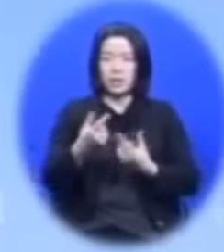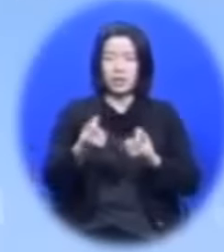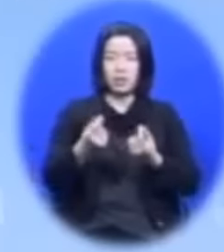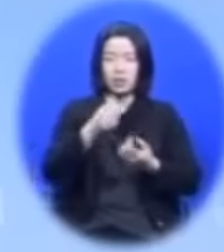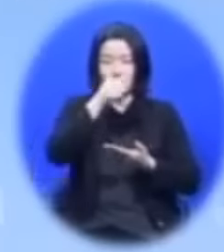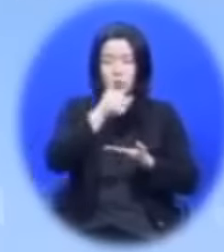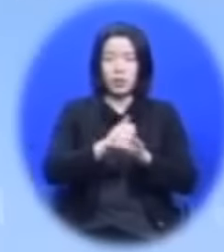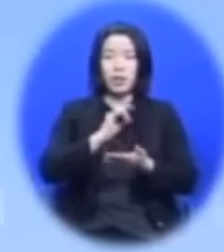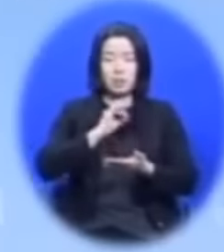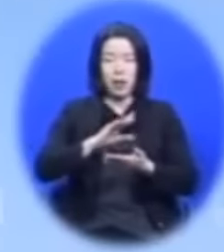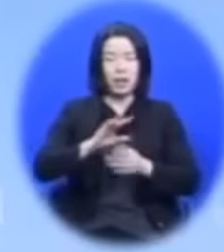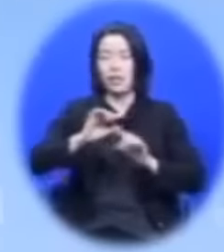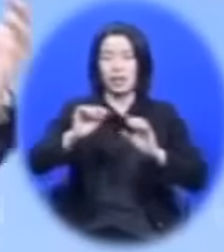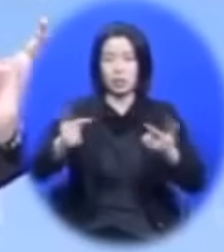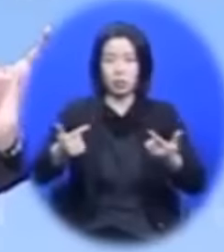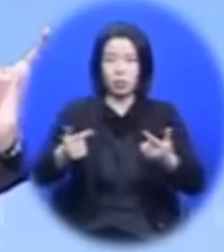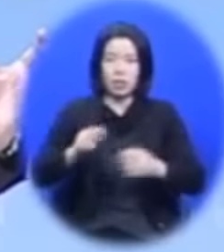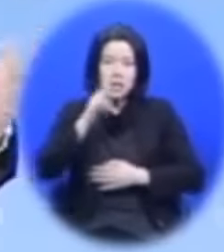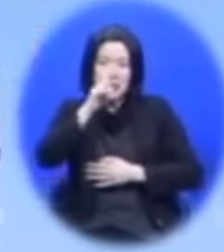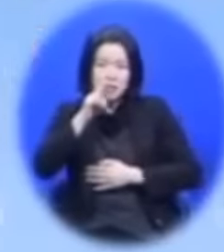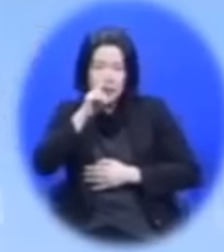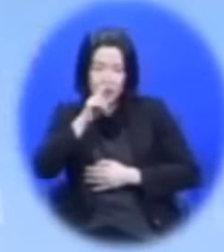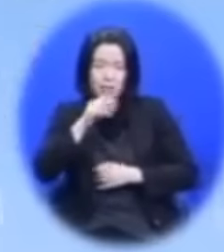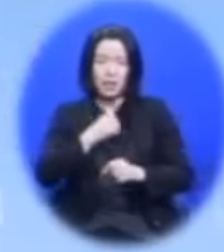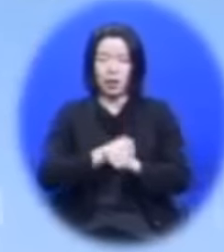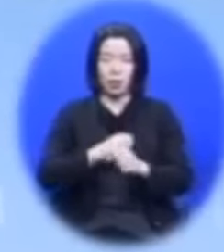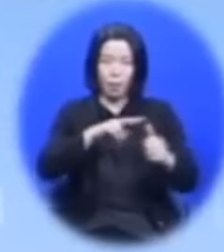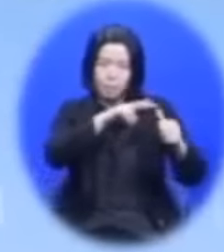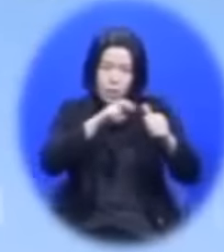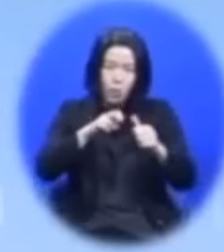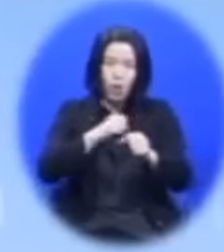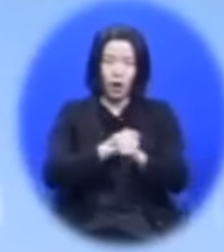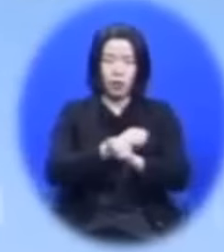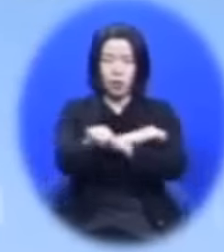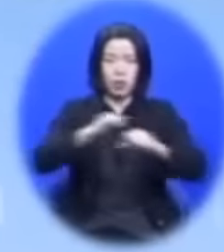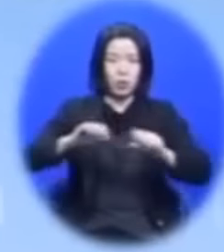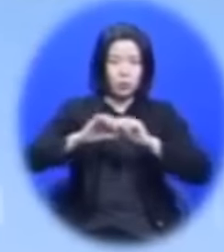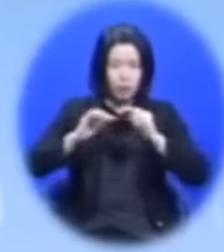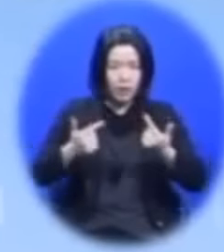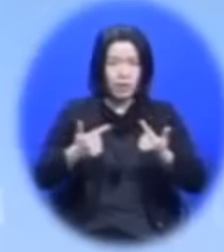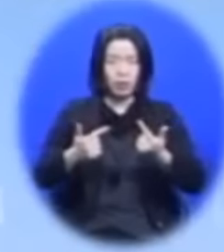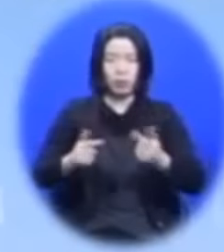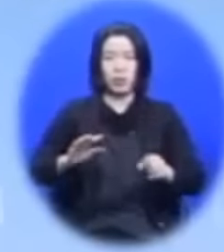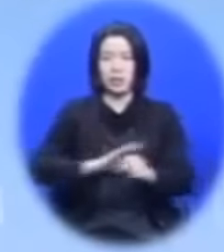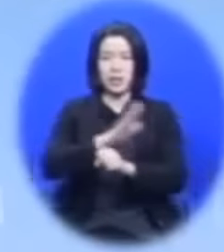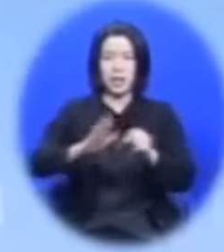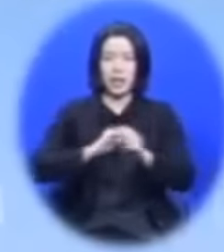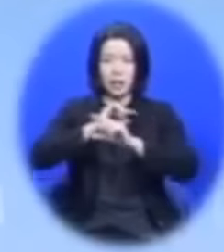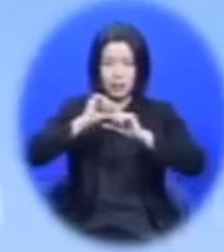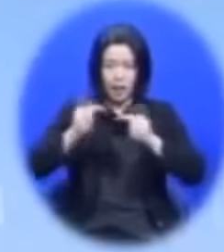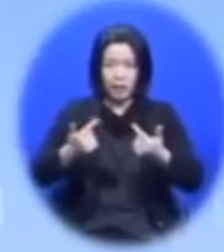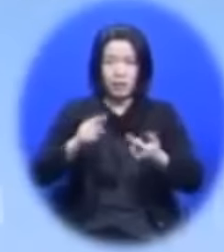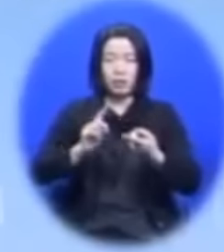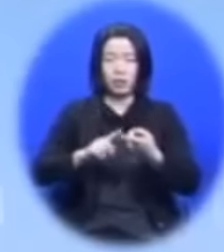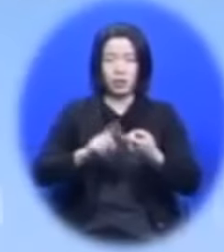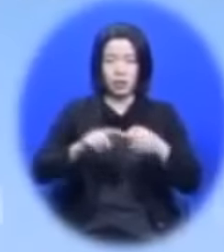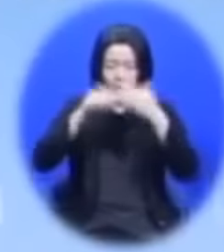여기지 않으시고 시기 질투하고 미워하고 용서하지 않고 사랑하지 않는 것을